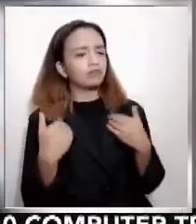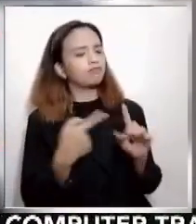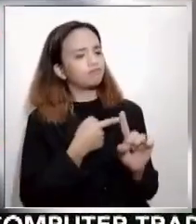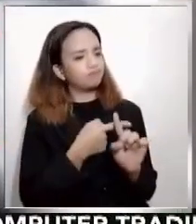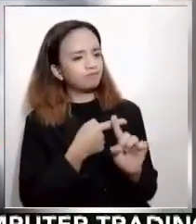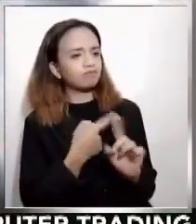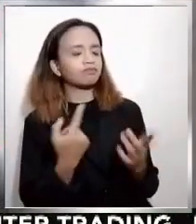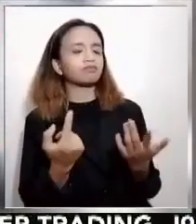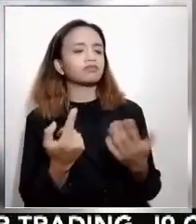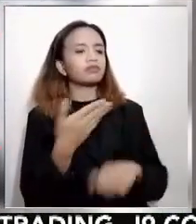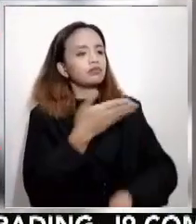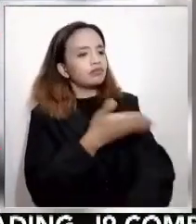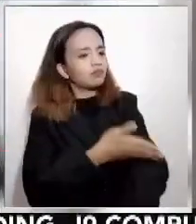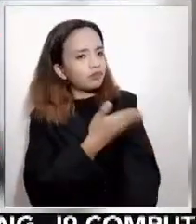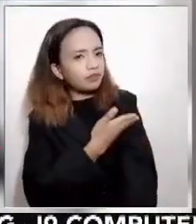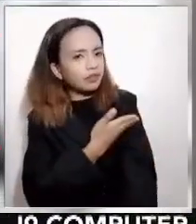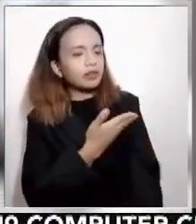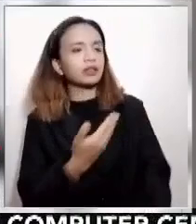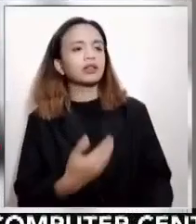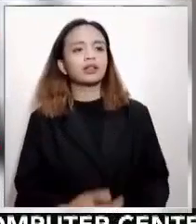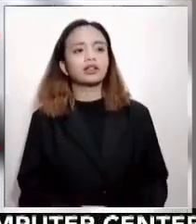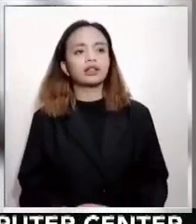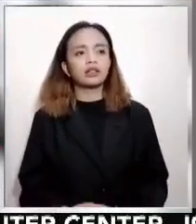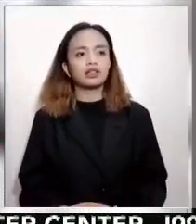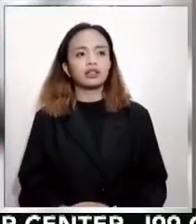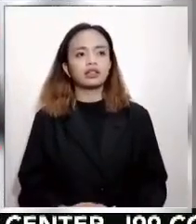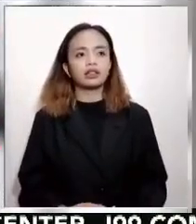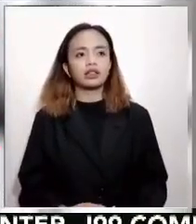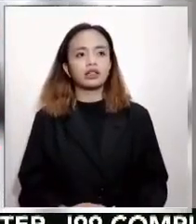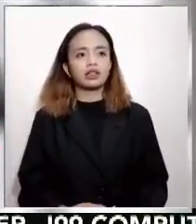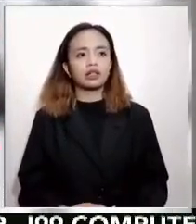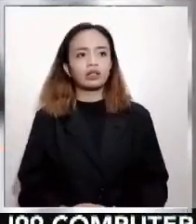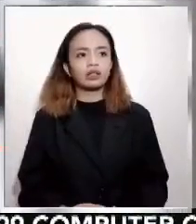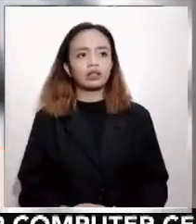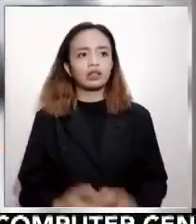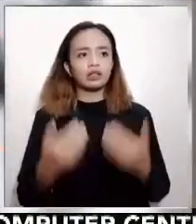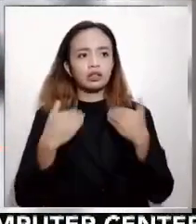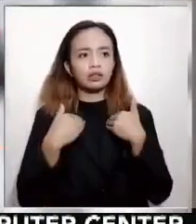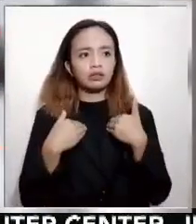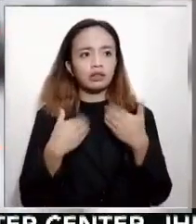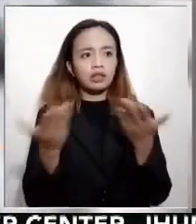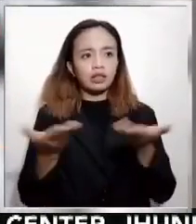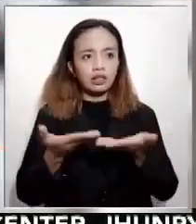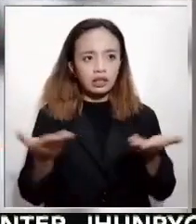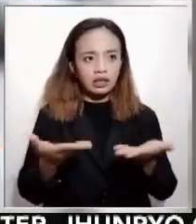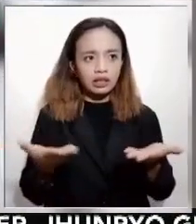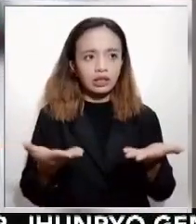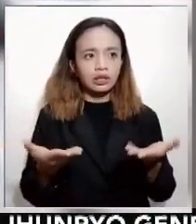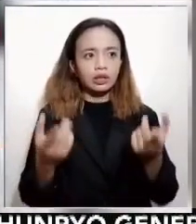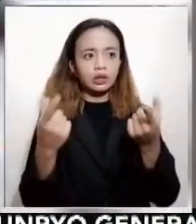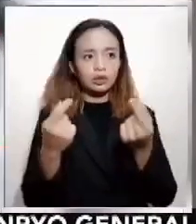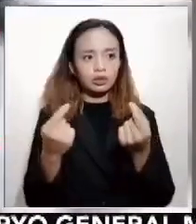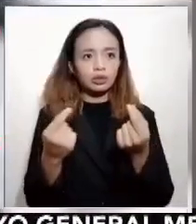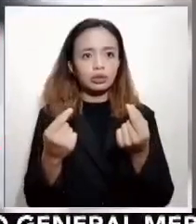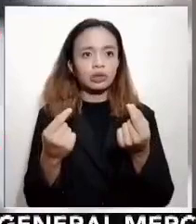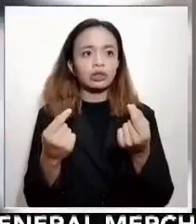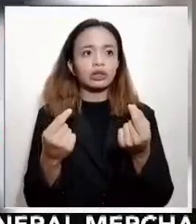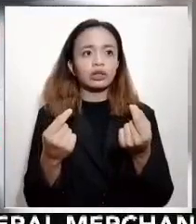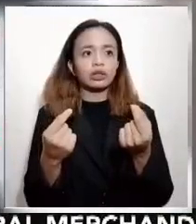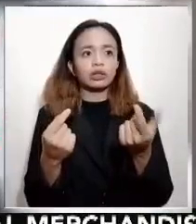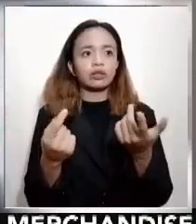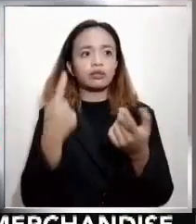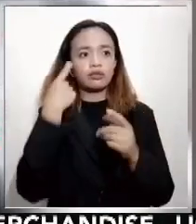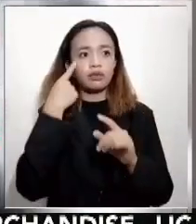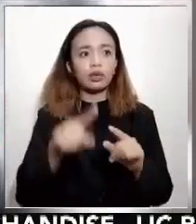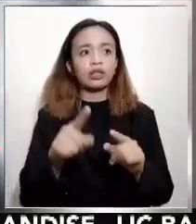progress, but we are yet to, you know, concluded for the